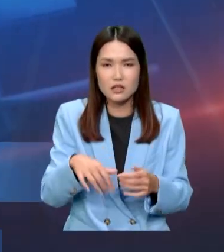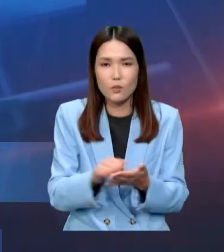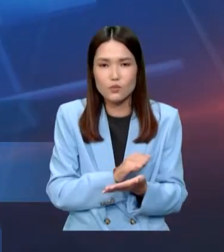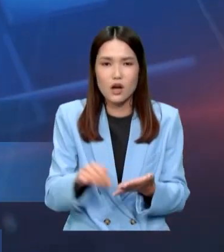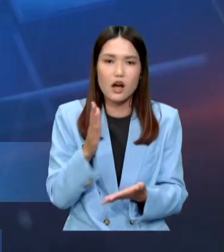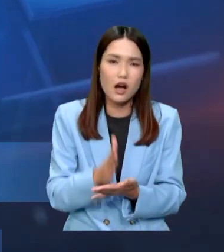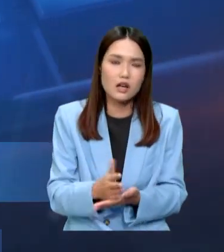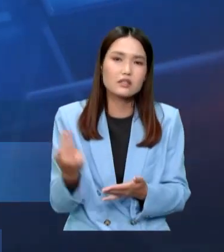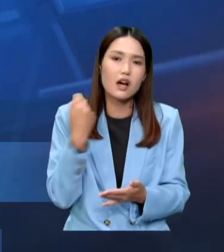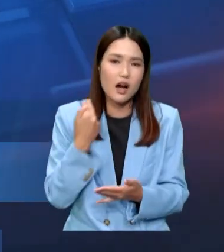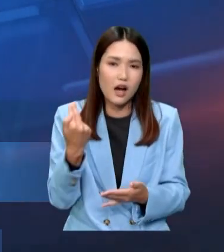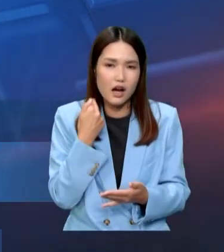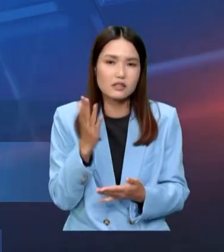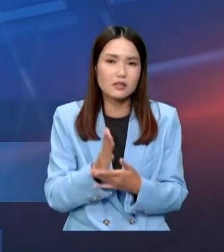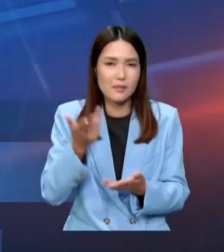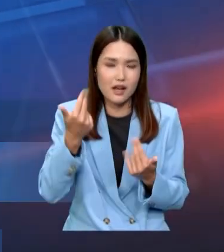сделали новый акт сверы.